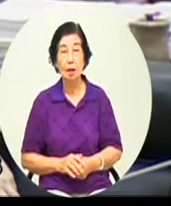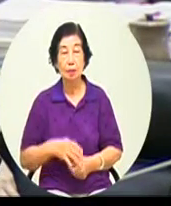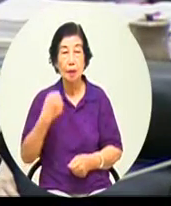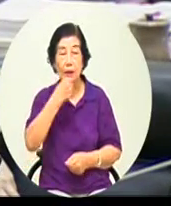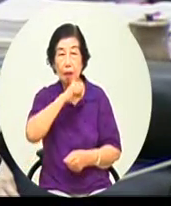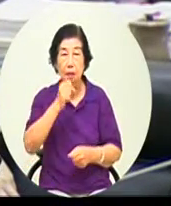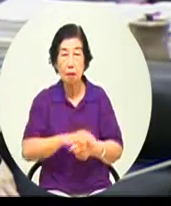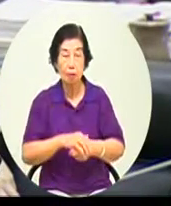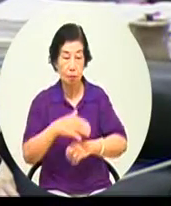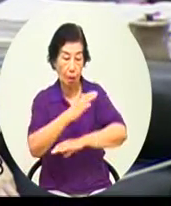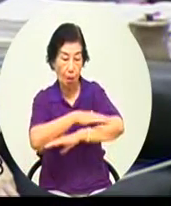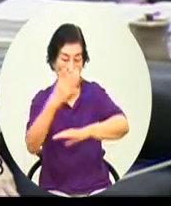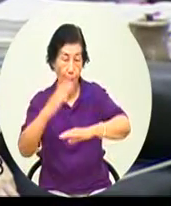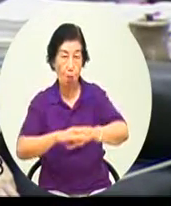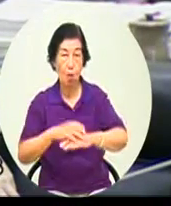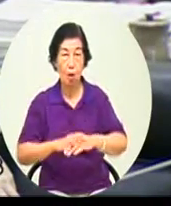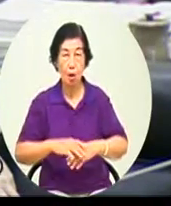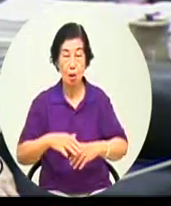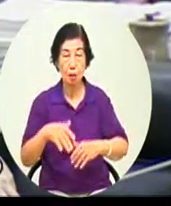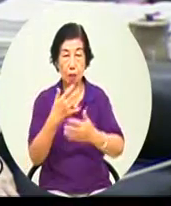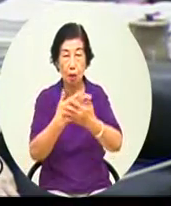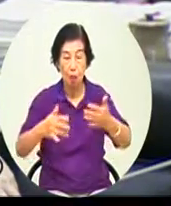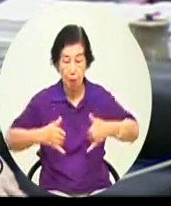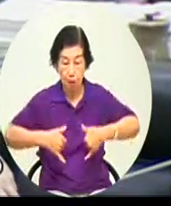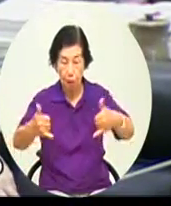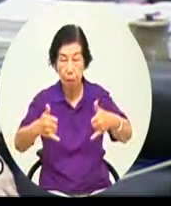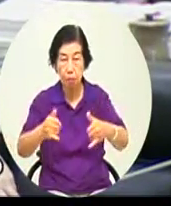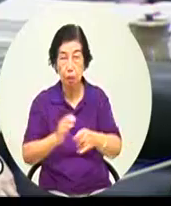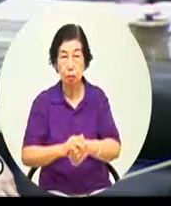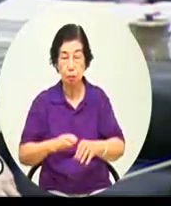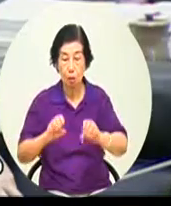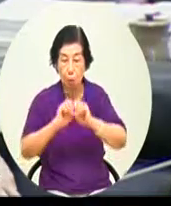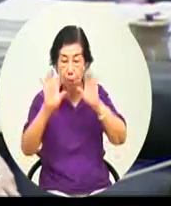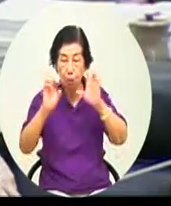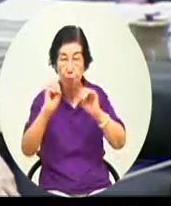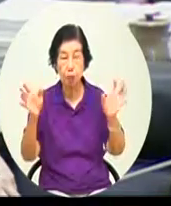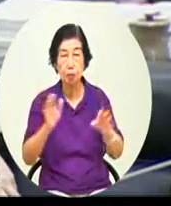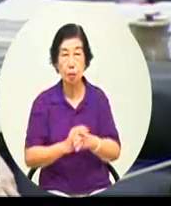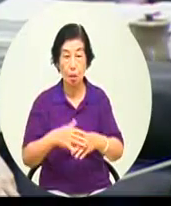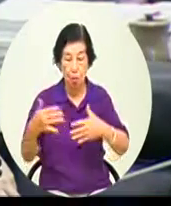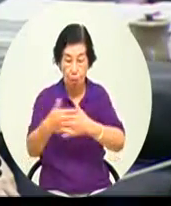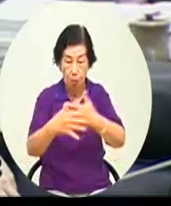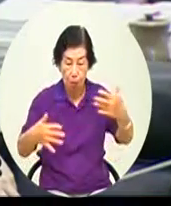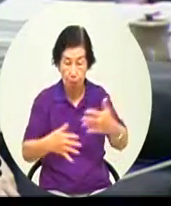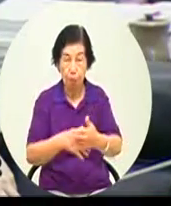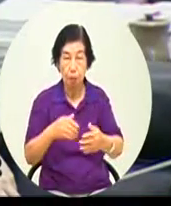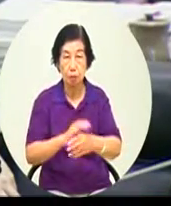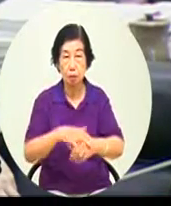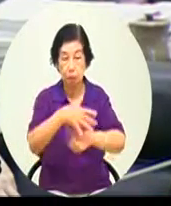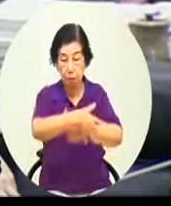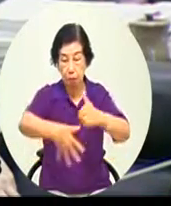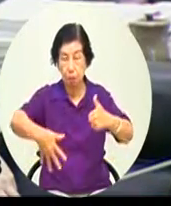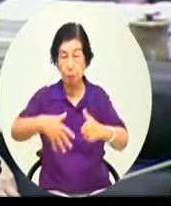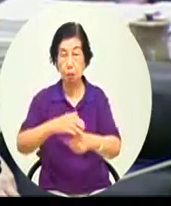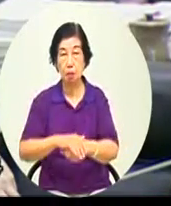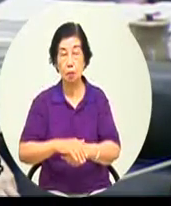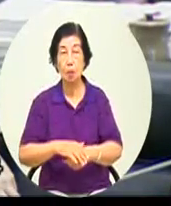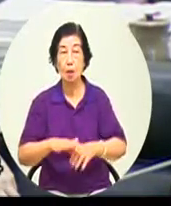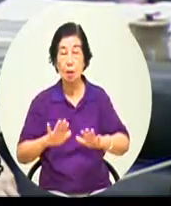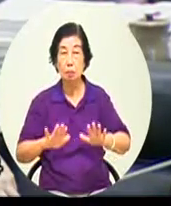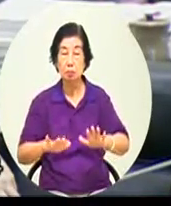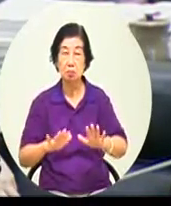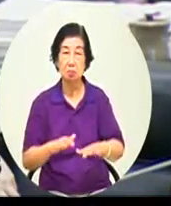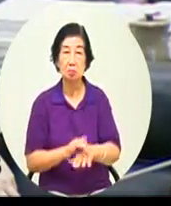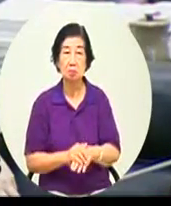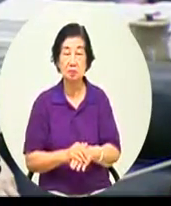好，网络里面的流传啊，我想 Uber 这样的一个交通体系的一个，目前还是一个